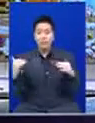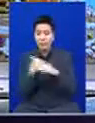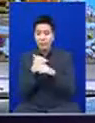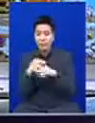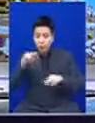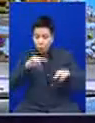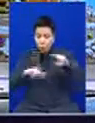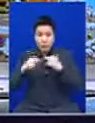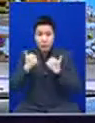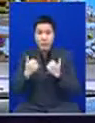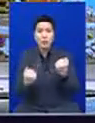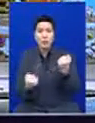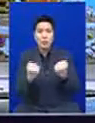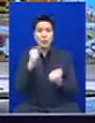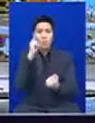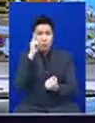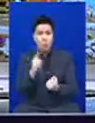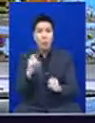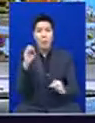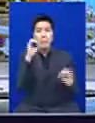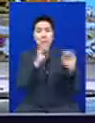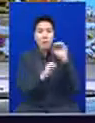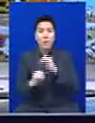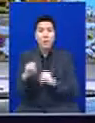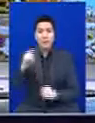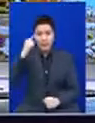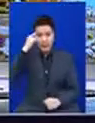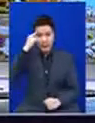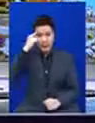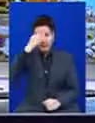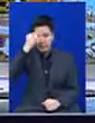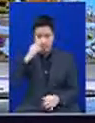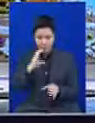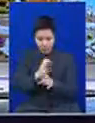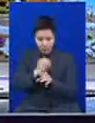คัญนะคะการขับขี่ต้องอาศัยความปลอดภัยแล้วก็มีสตินะคะดังนั้นเมาก็ไม่ขับนะคะ